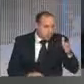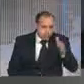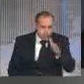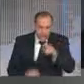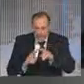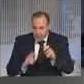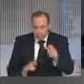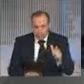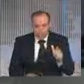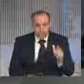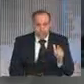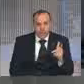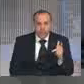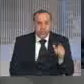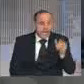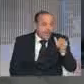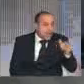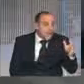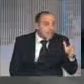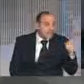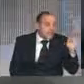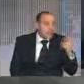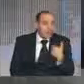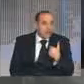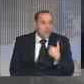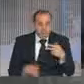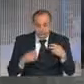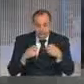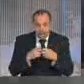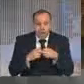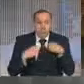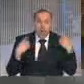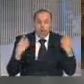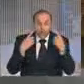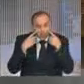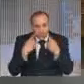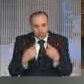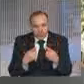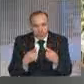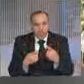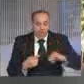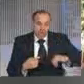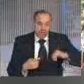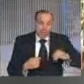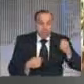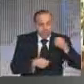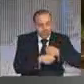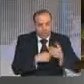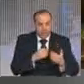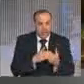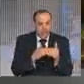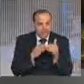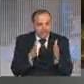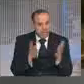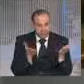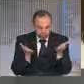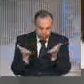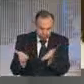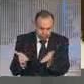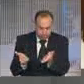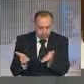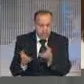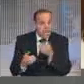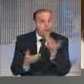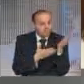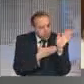نلوج نشوفوا ش عندهم غادي بلاس والمعرض يلم لك الكل الباعث الشبان هم ايضا فتح لهم المجال للتعريف